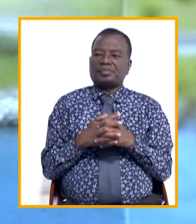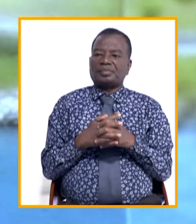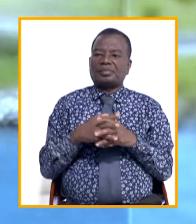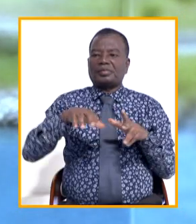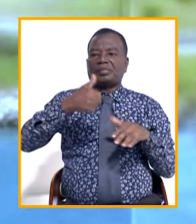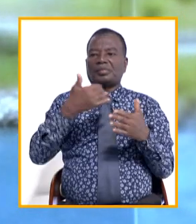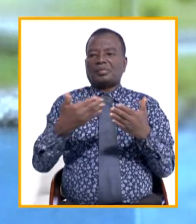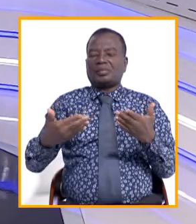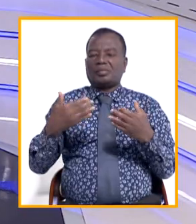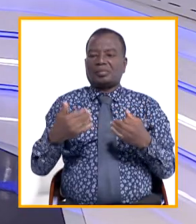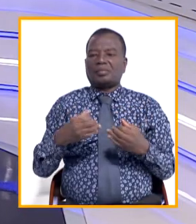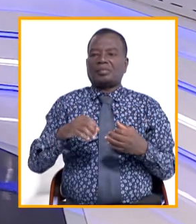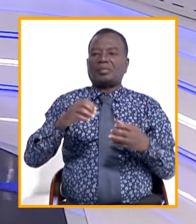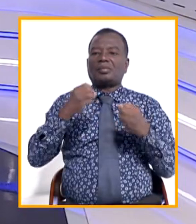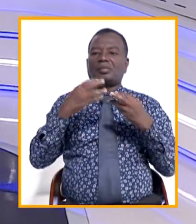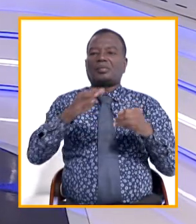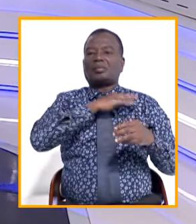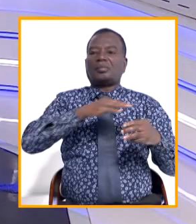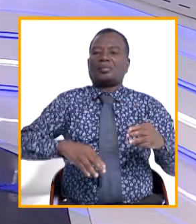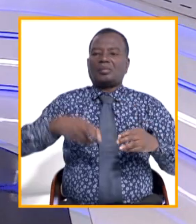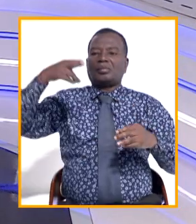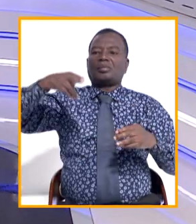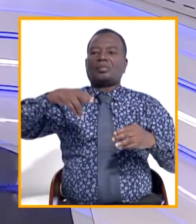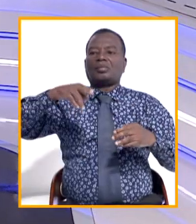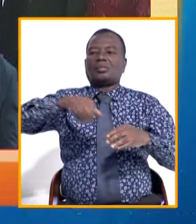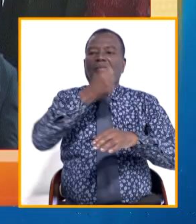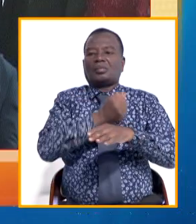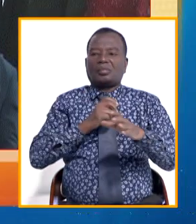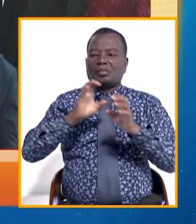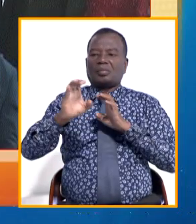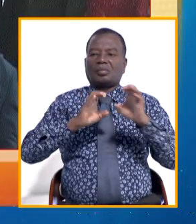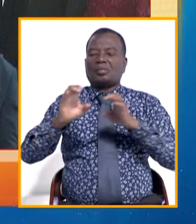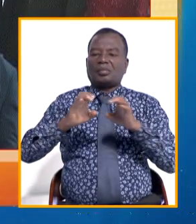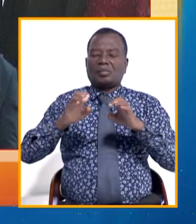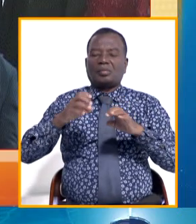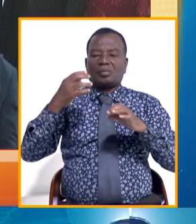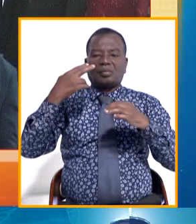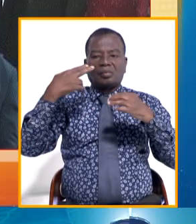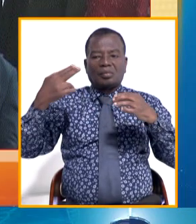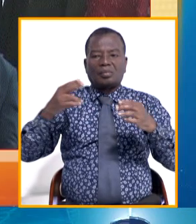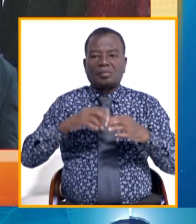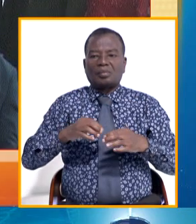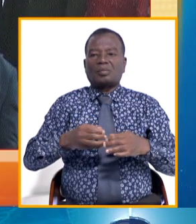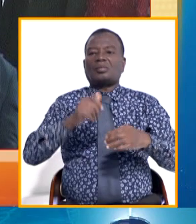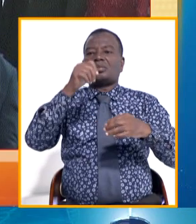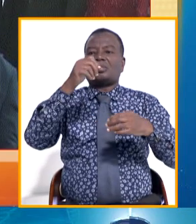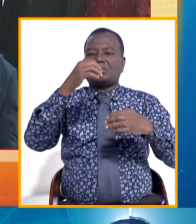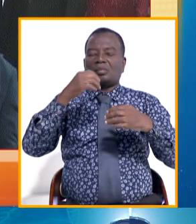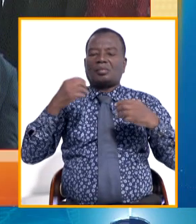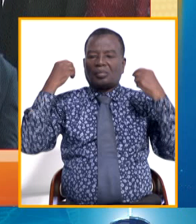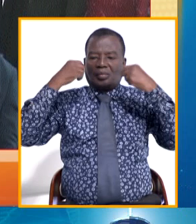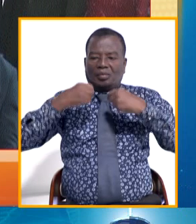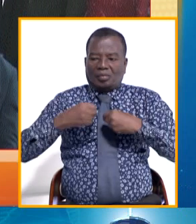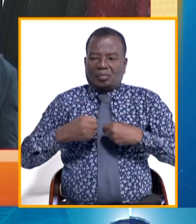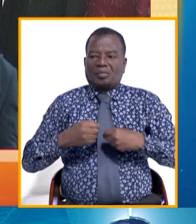autre chose maintenant. Plusieurs membres de la Haute Autorité de la communication audiovisuelle viennent d'être distingués par la Grande Chancellerie